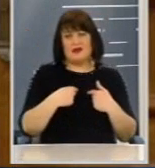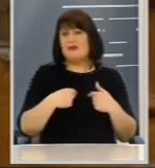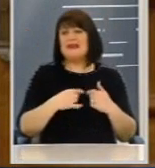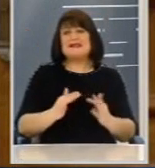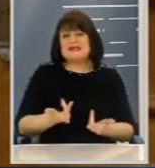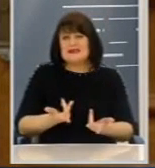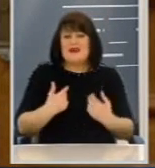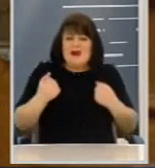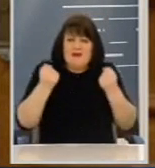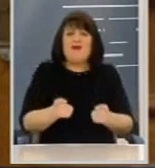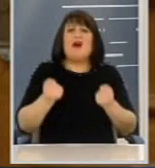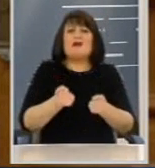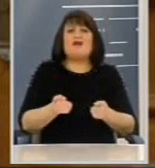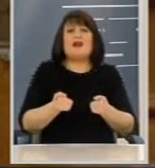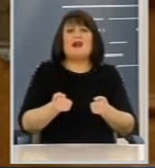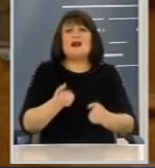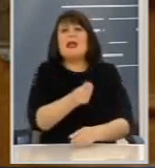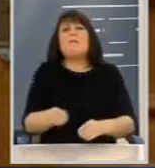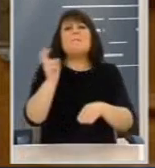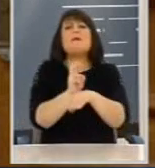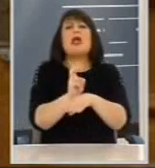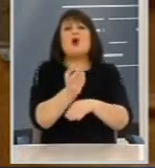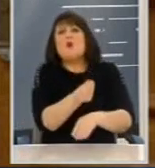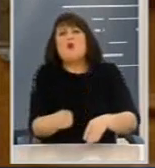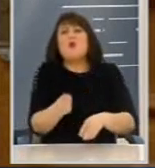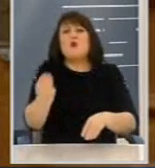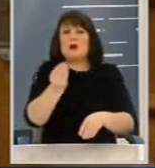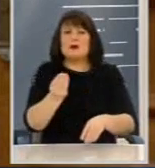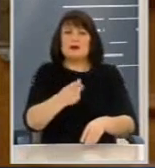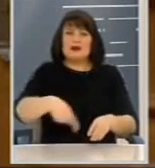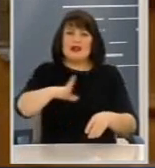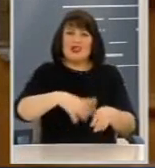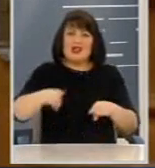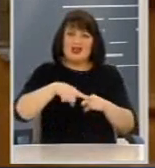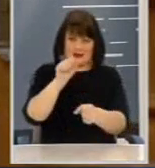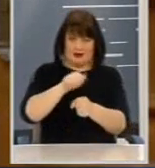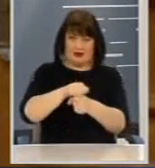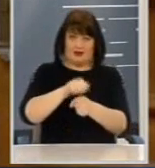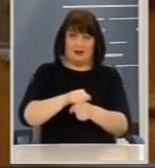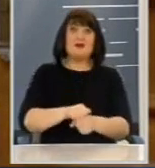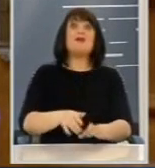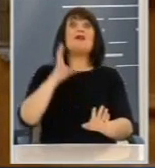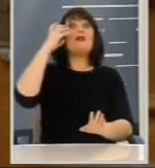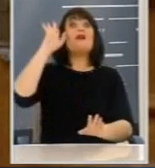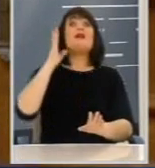οι οποίοι φορτώνουμε στον ελληνικό λαό πλεονάσματα. Μα τον περνάτε για χαζό τον ελληνικό λαό, δεν θυμάται τι είχατε υπογράψει.